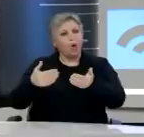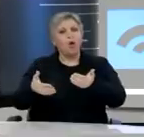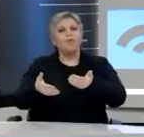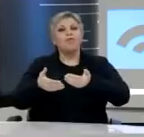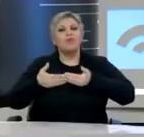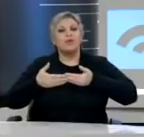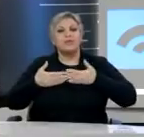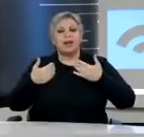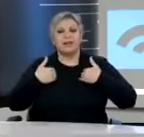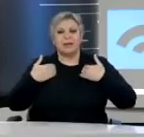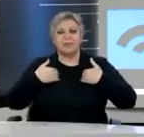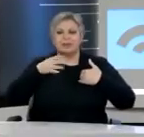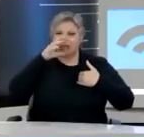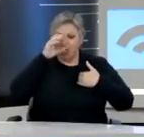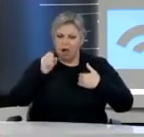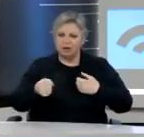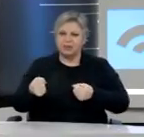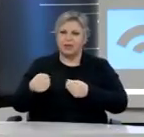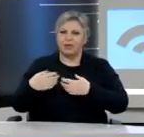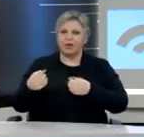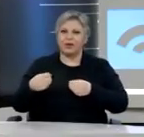όσοι υπερασπίζεστε τη διακυβέρνηση του κ. Σαμαρά.